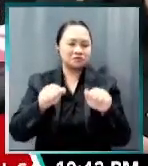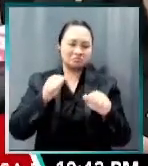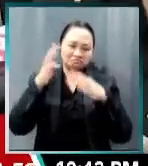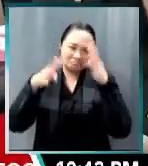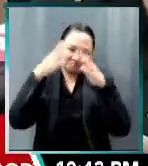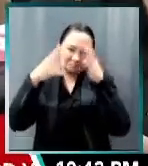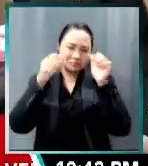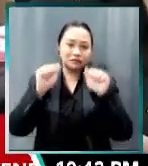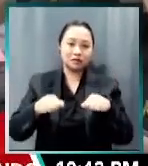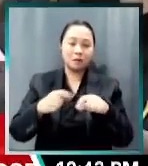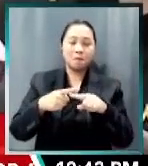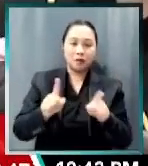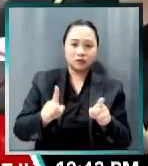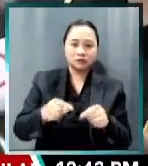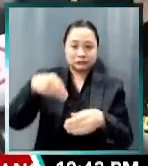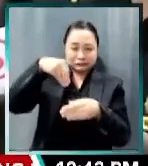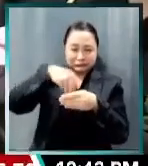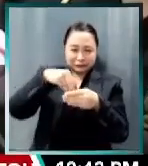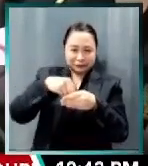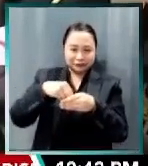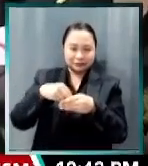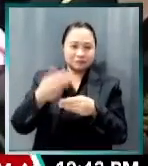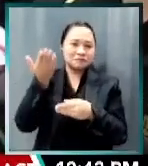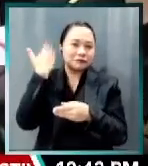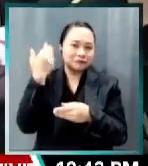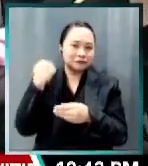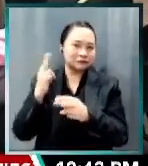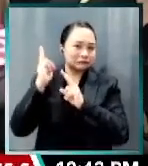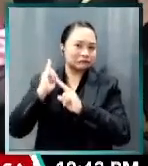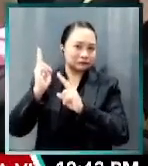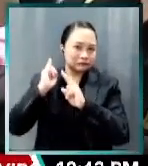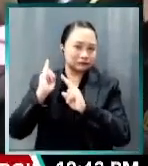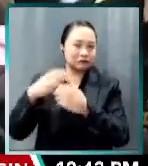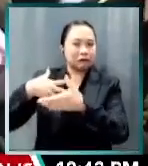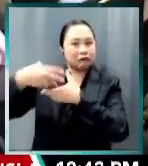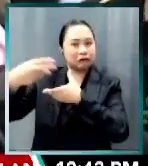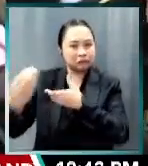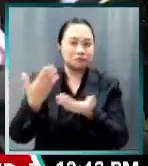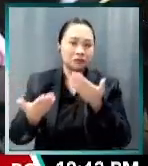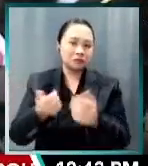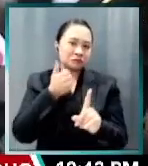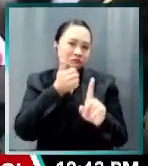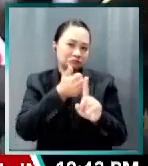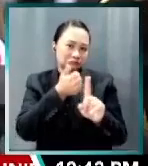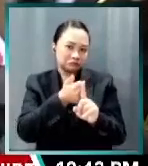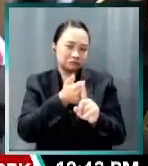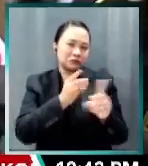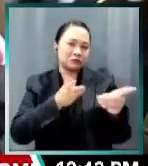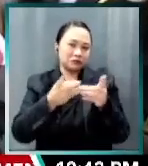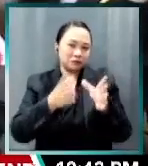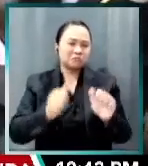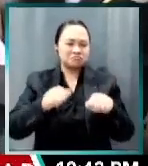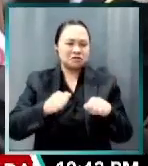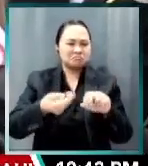na mula sa loob ng Malacañang. Yung sa outside Malacañang, syempre may creative license ang direktor na